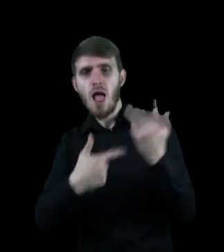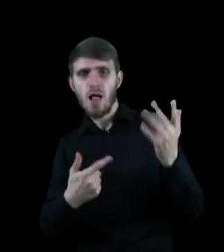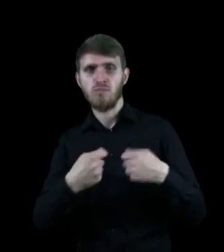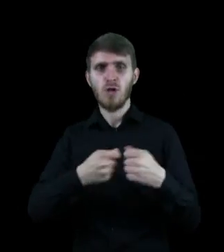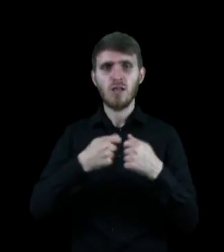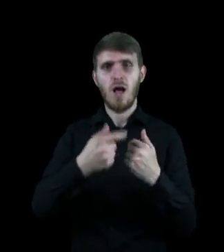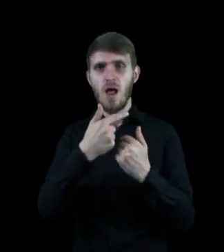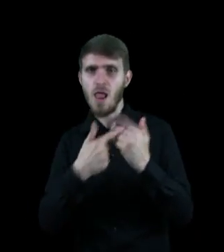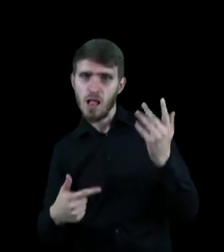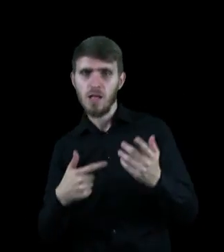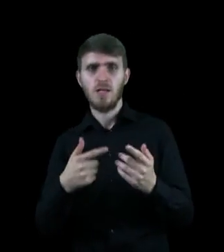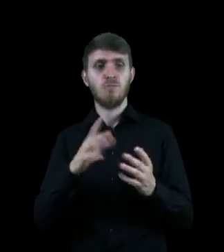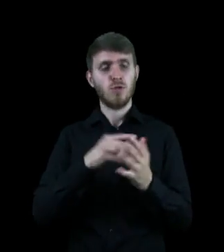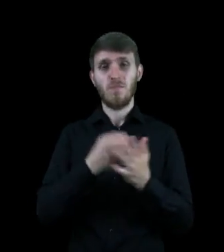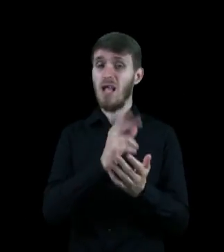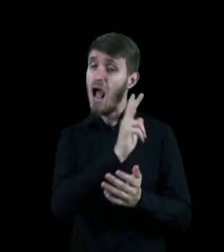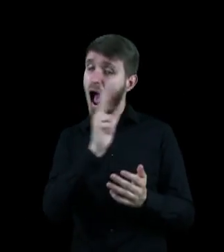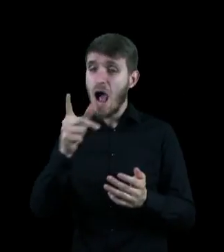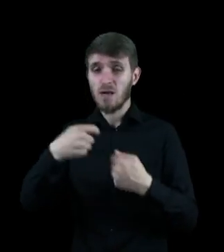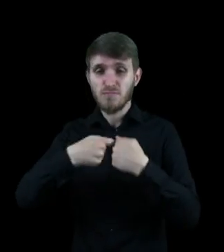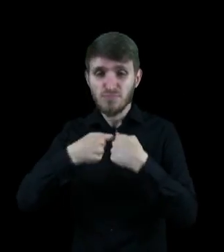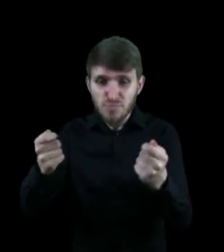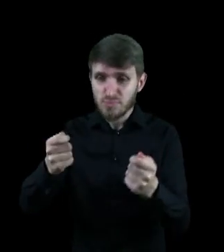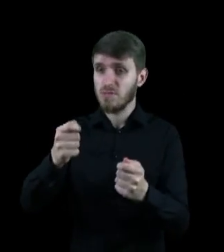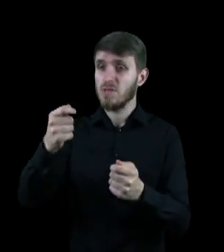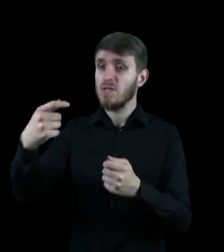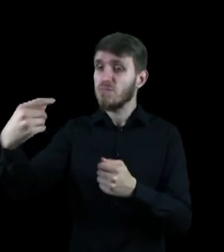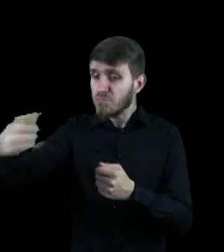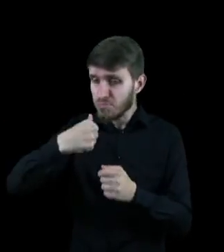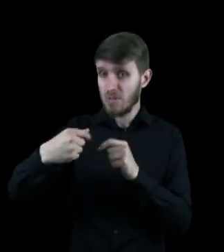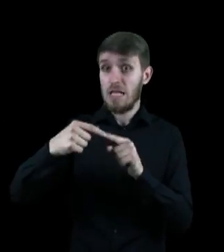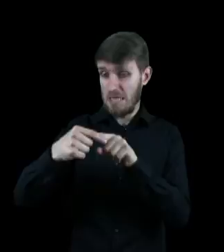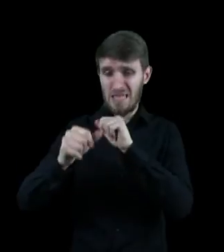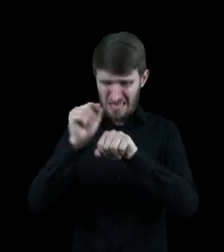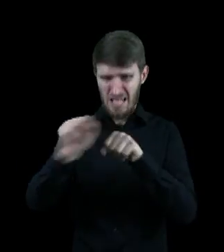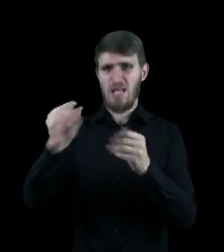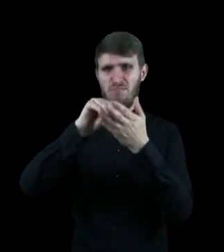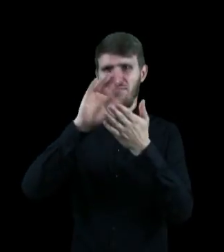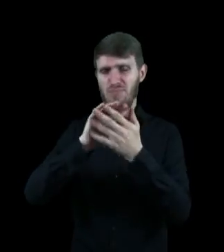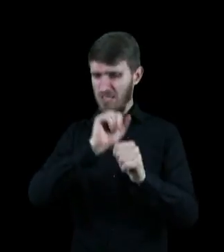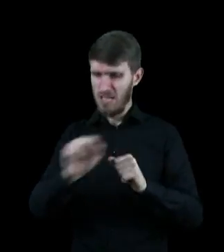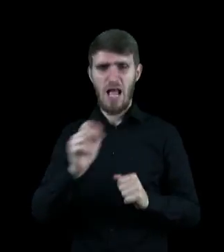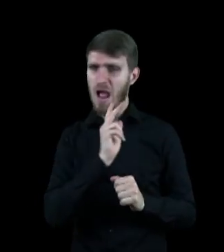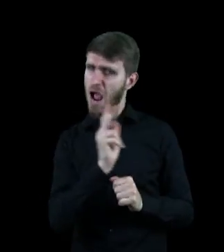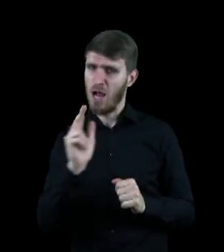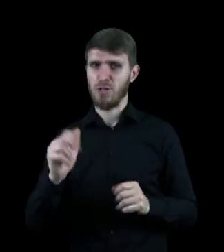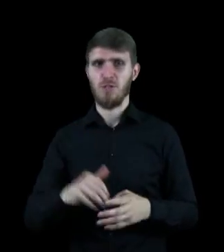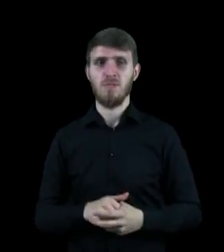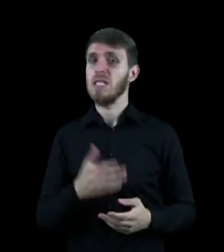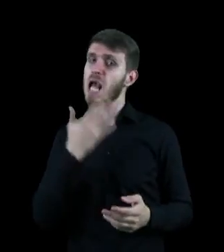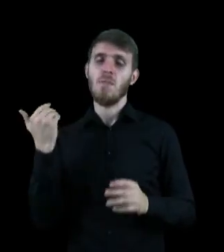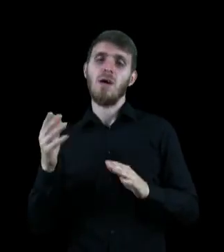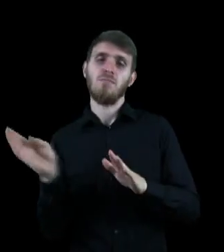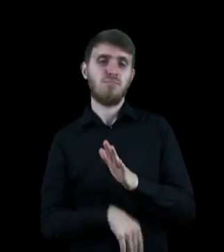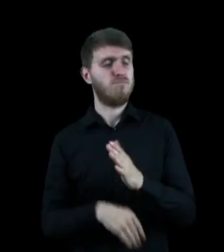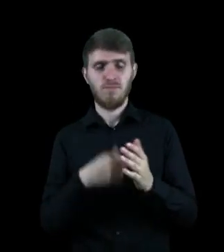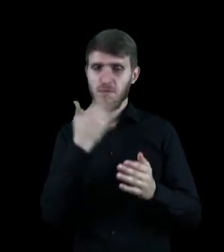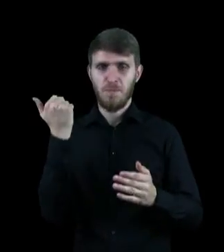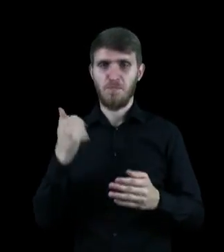produktów w wynik finansowy przedsiębiorstwa, czyli inaczej mówiąc, jeżeli sprzedamy każdą dodatkową parę obuwia, ten fakt zostanie